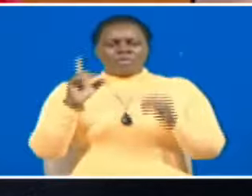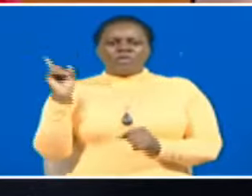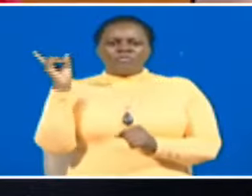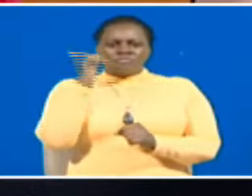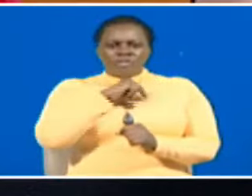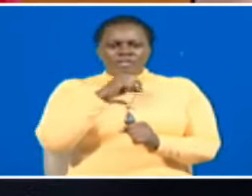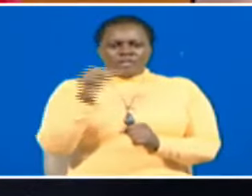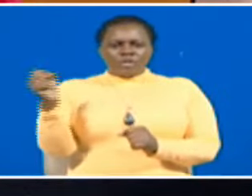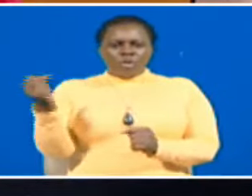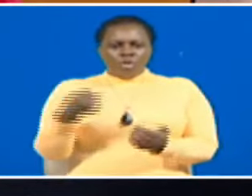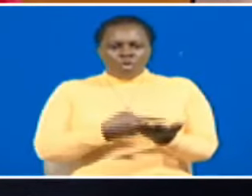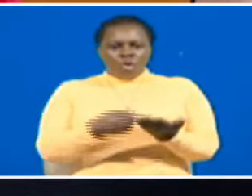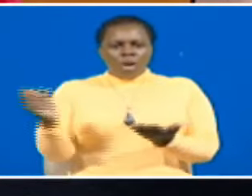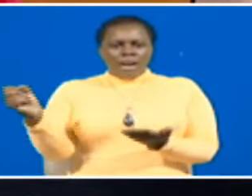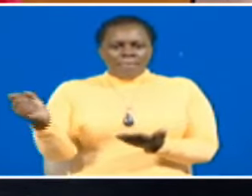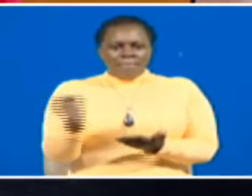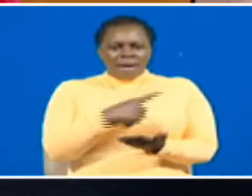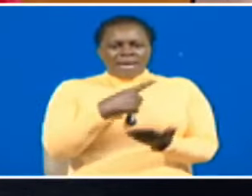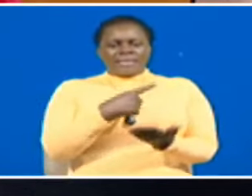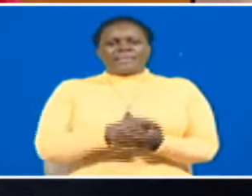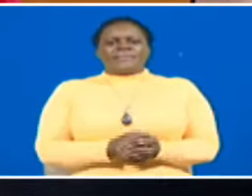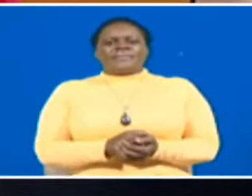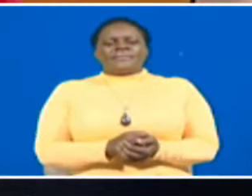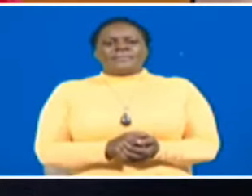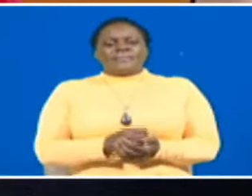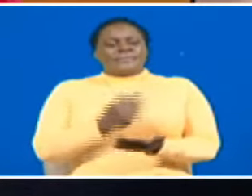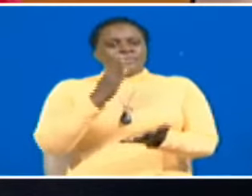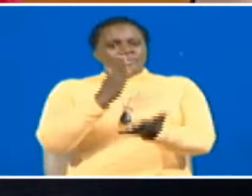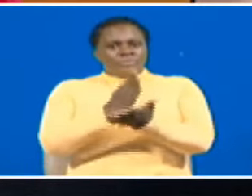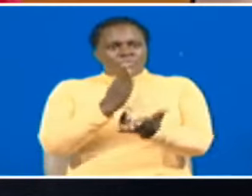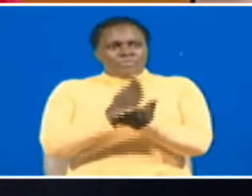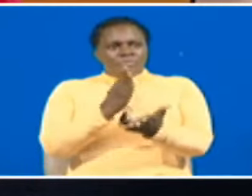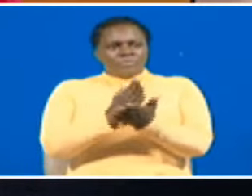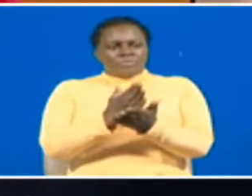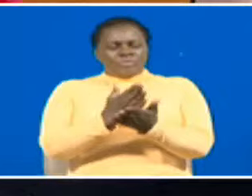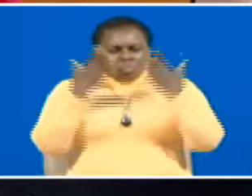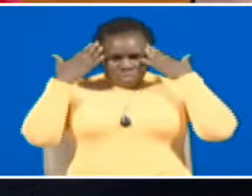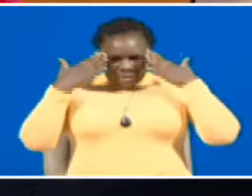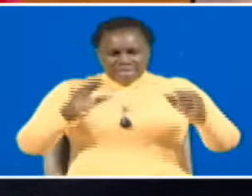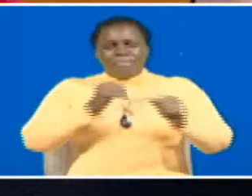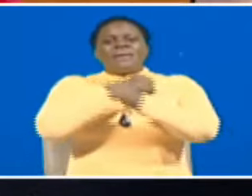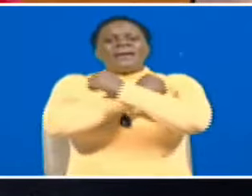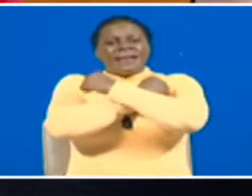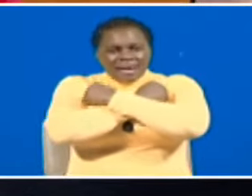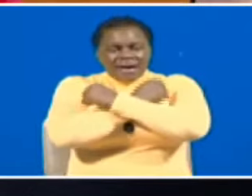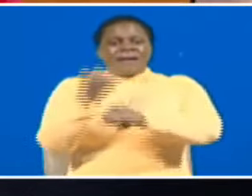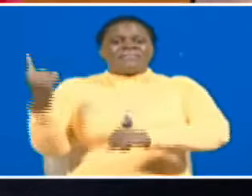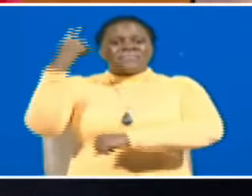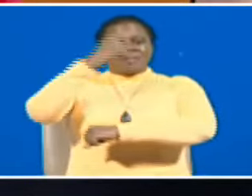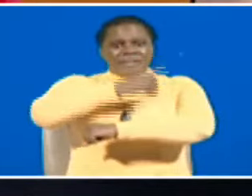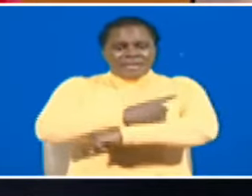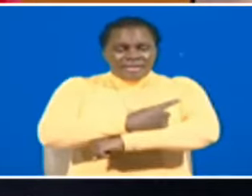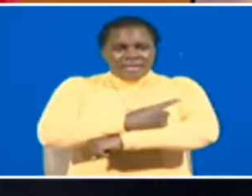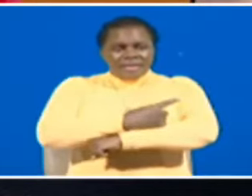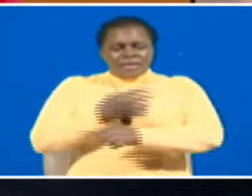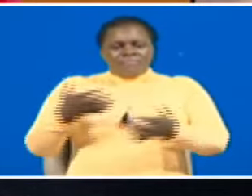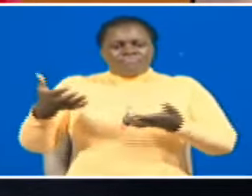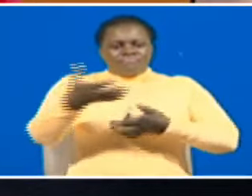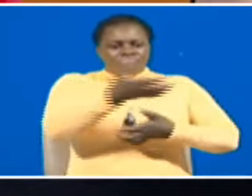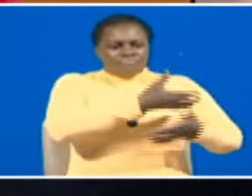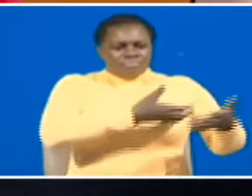kwa mfungo wa mwezi mtukufu wa Ramadhani. Na bila shaka ni siku inayoenziwa sana na waumini wa dini ya Kiislamu ambao